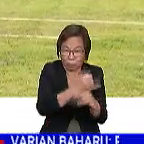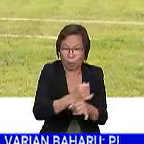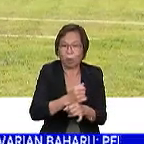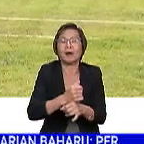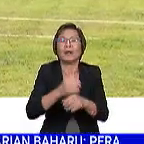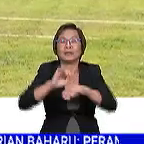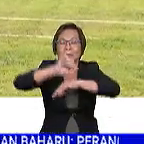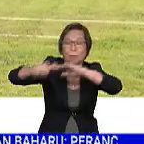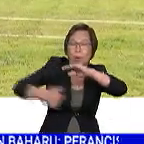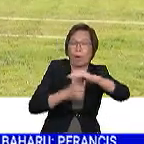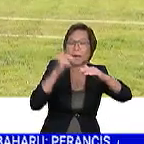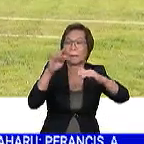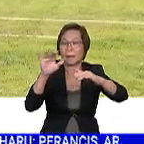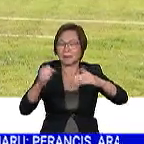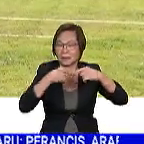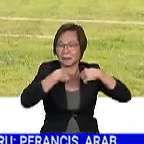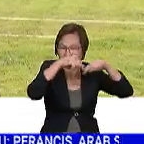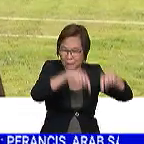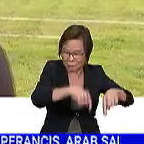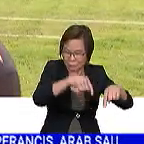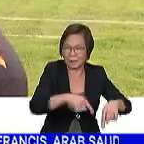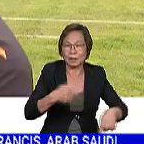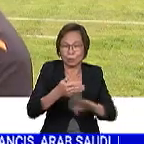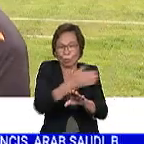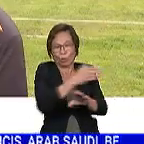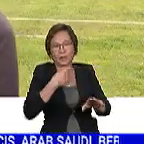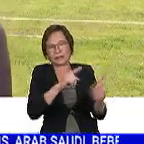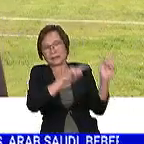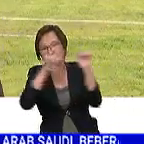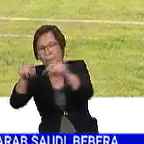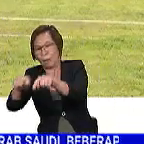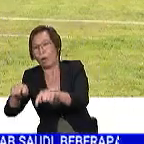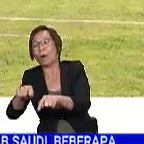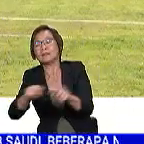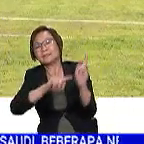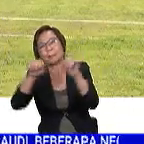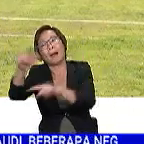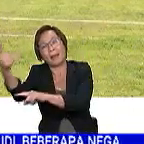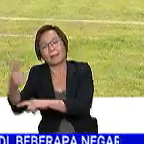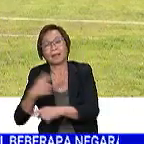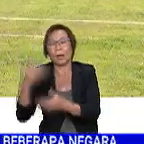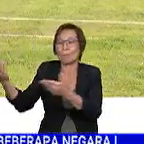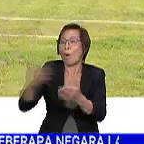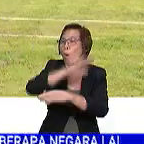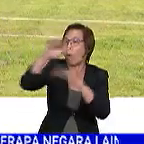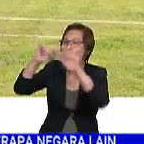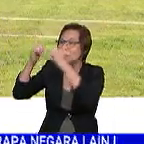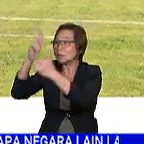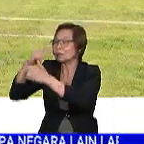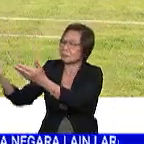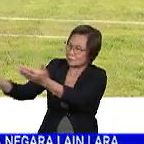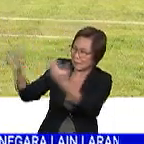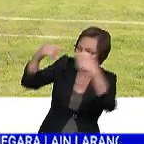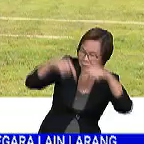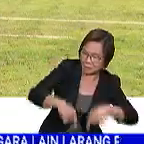berada di sini. Jadi sebelum ini, kita pergi ke tempat orang, tapi kali ini kita bawa semua agensi kerajaan untuk datang ke sini.